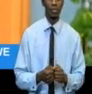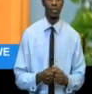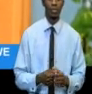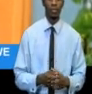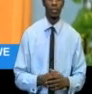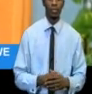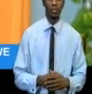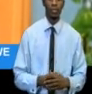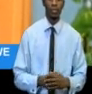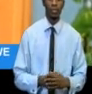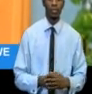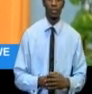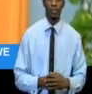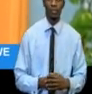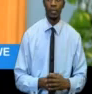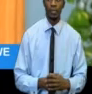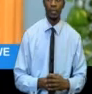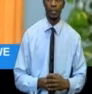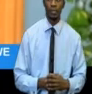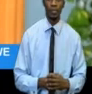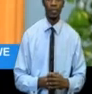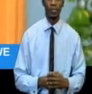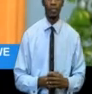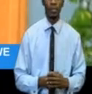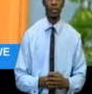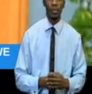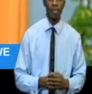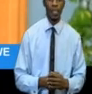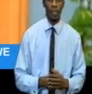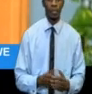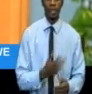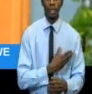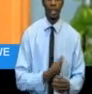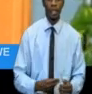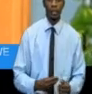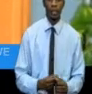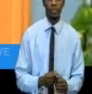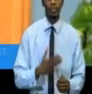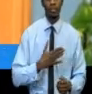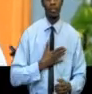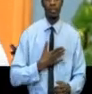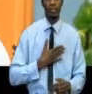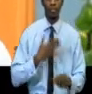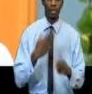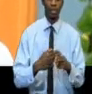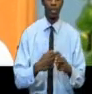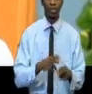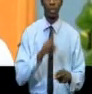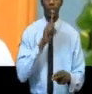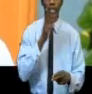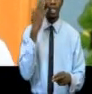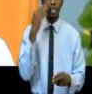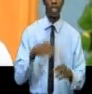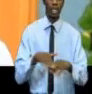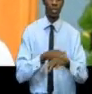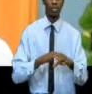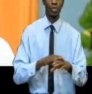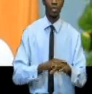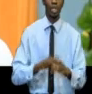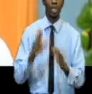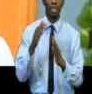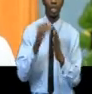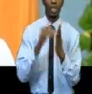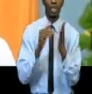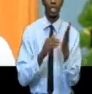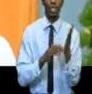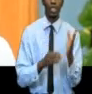mission par le ministre. C'est peut-être par oubli et parce que mon nom était sur la liste de la fédération